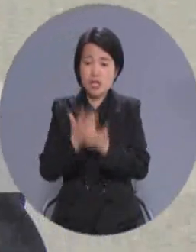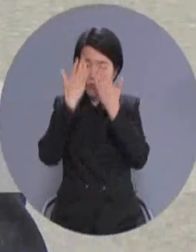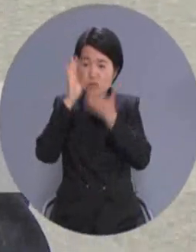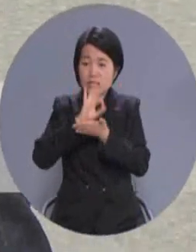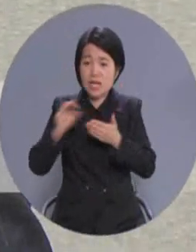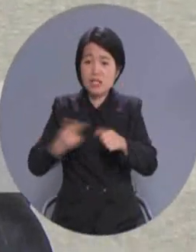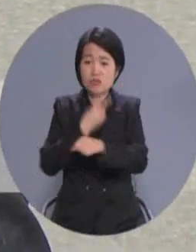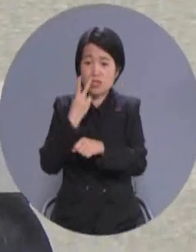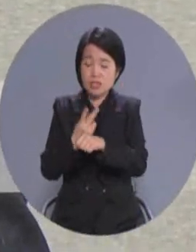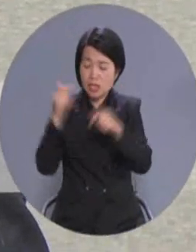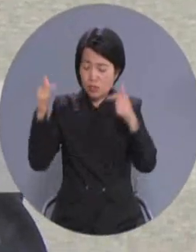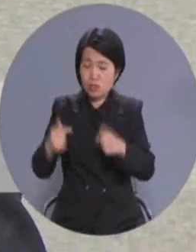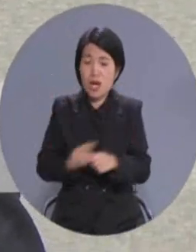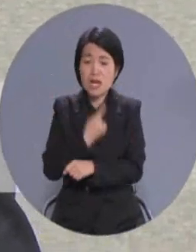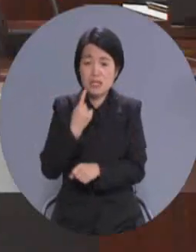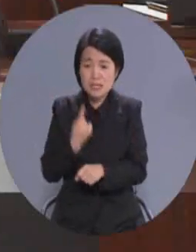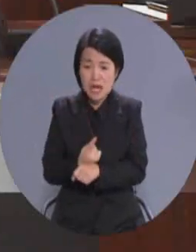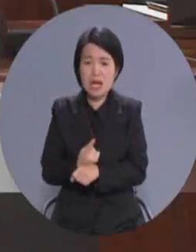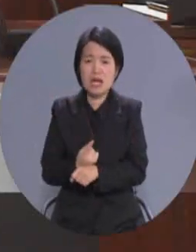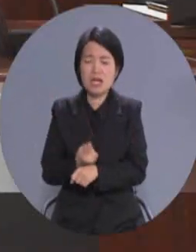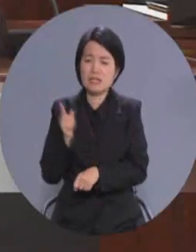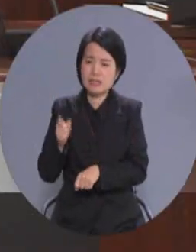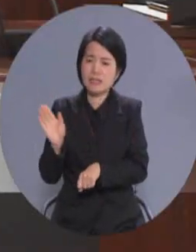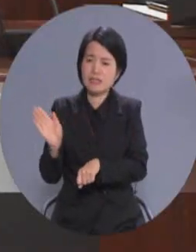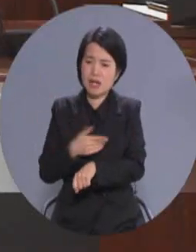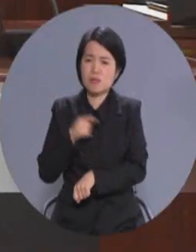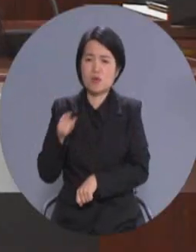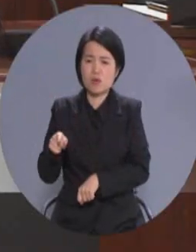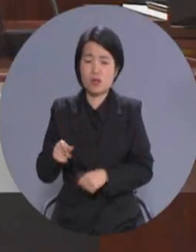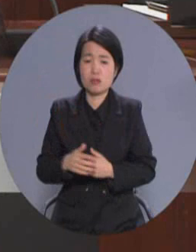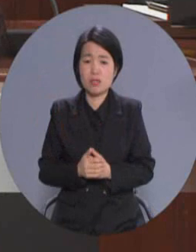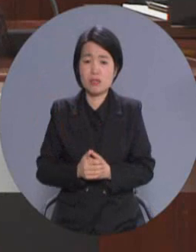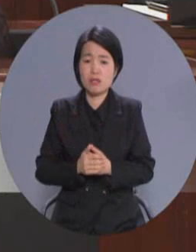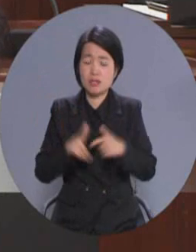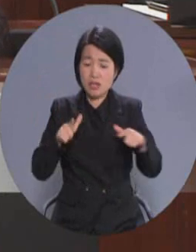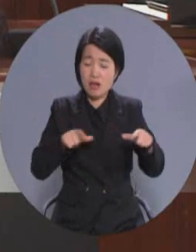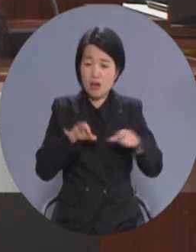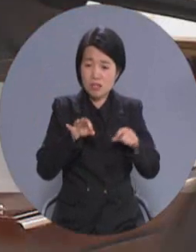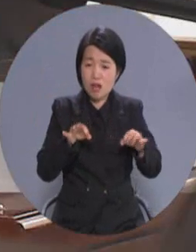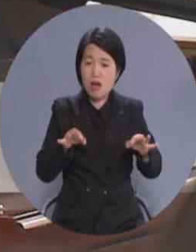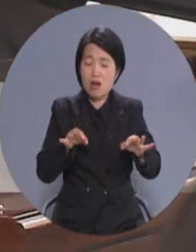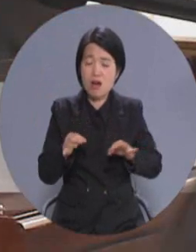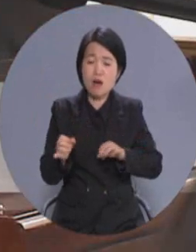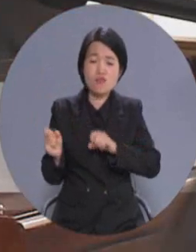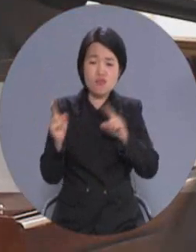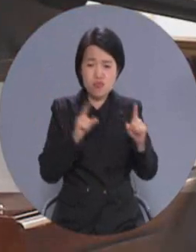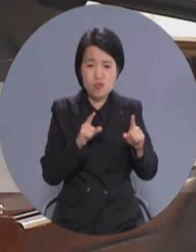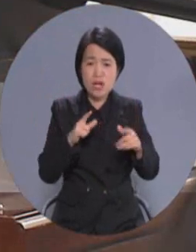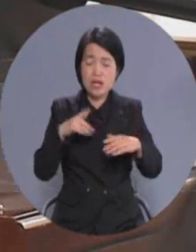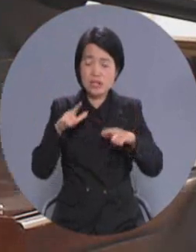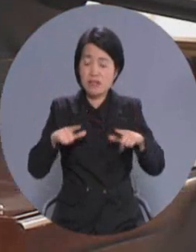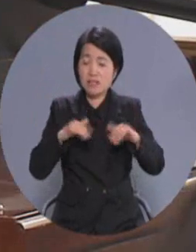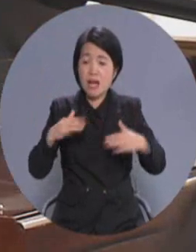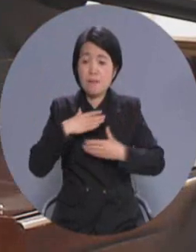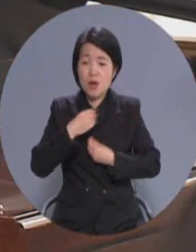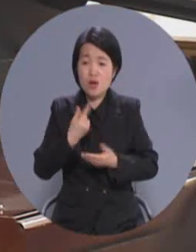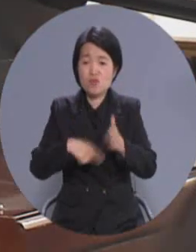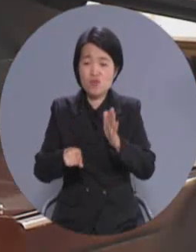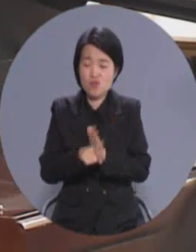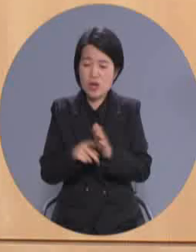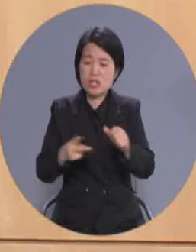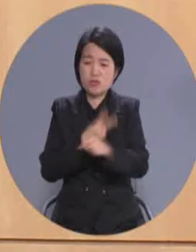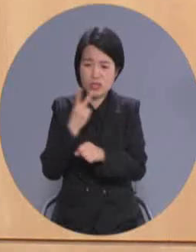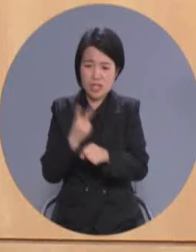시간을 2시간에서 1시간으로 축소했다고 지적하며 지역 상권 활성화와 시민 편의를 위해 2시간 무료